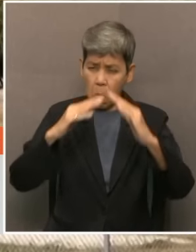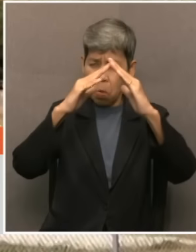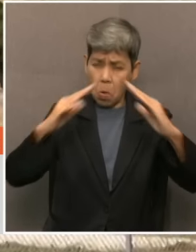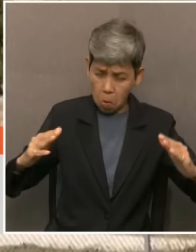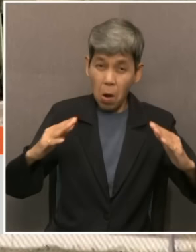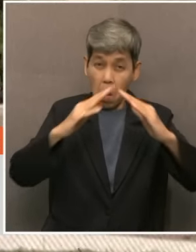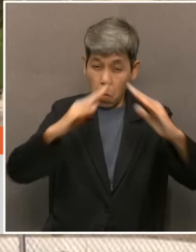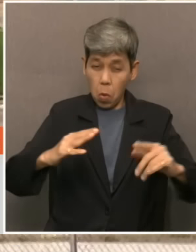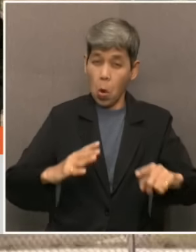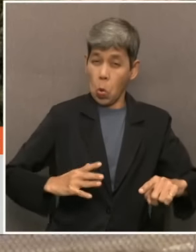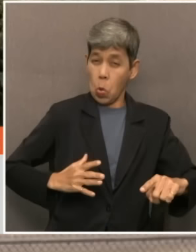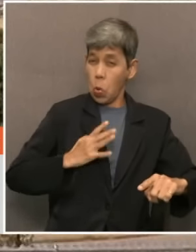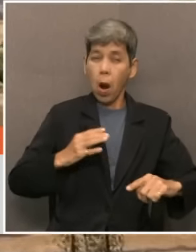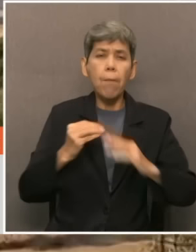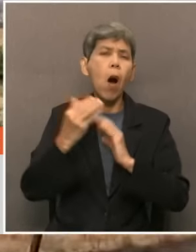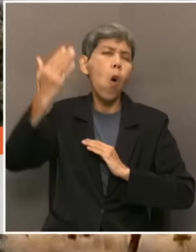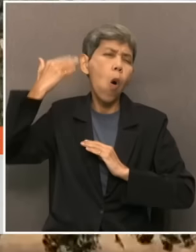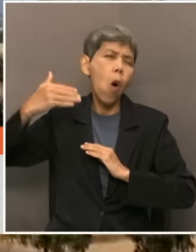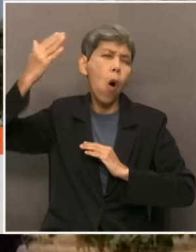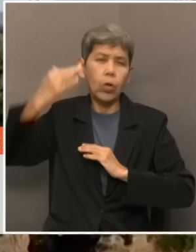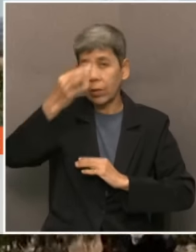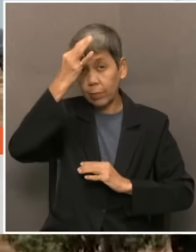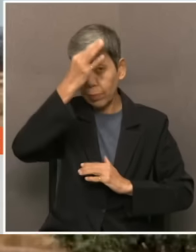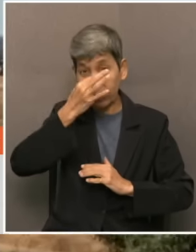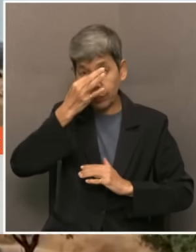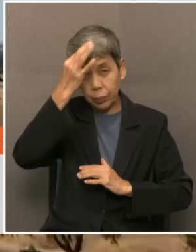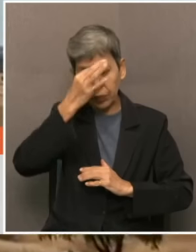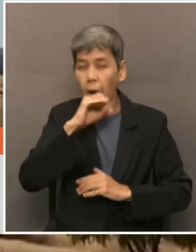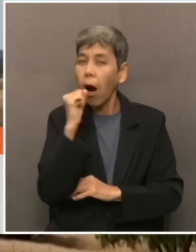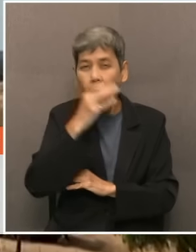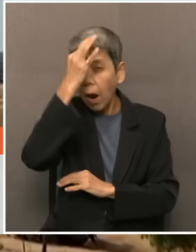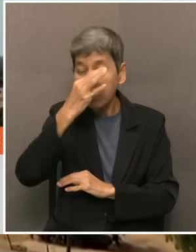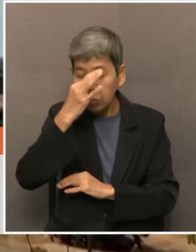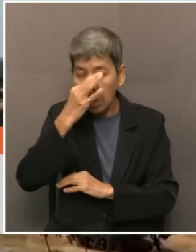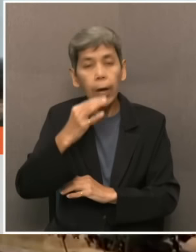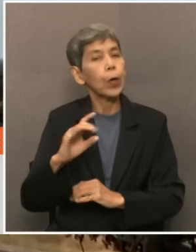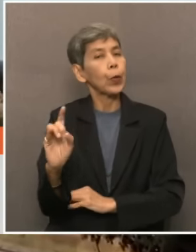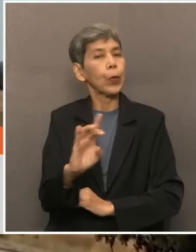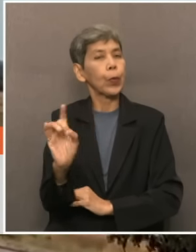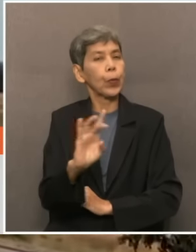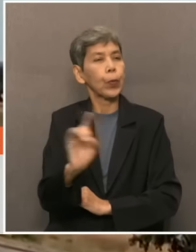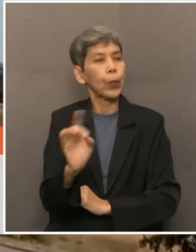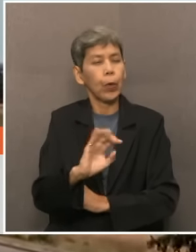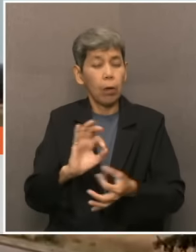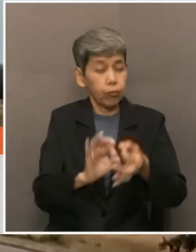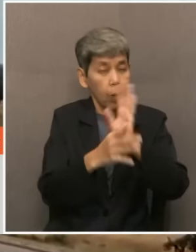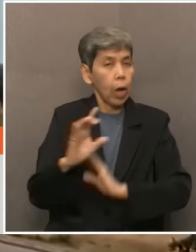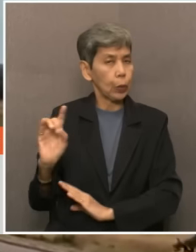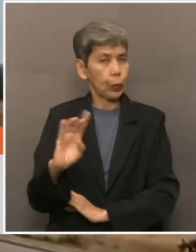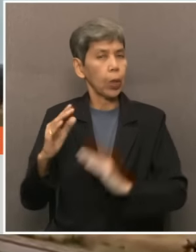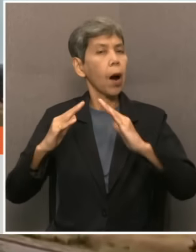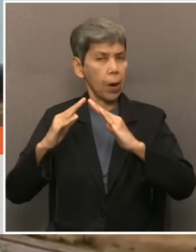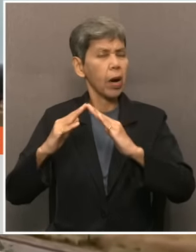landซึ่งเป็นบ้านเก่าของ Michael Jacksonราชาเพลงป๊อบผล่วงรบปลดภายดีจากเหตุเพ่งไม่ครั้งนี้